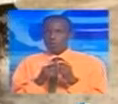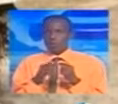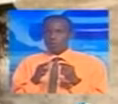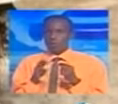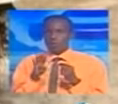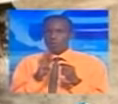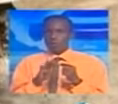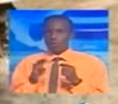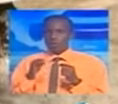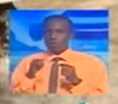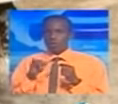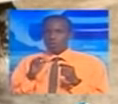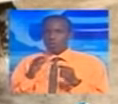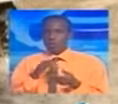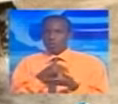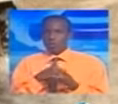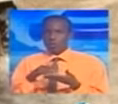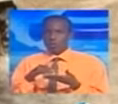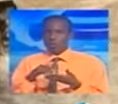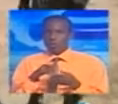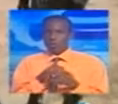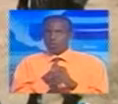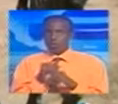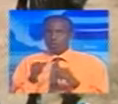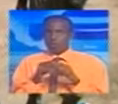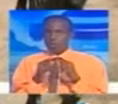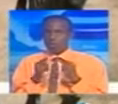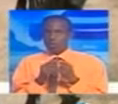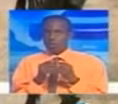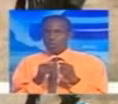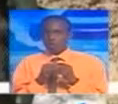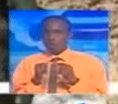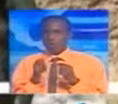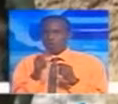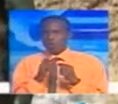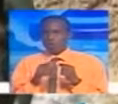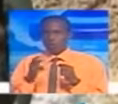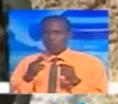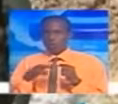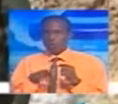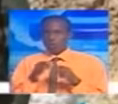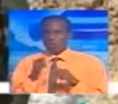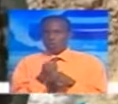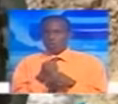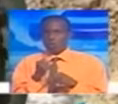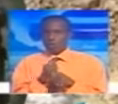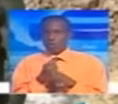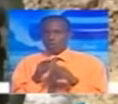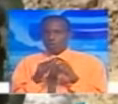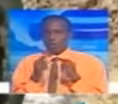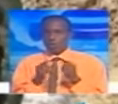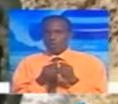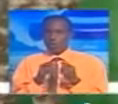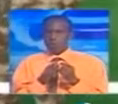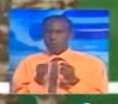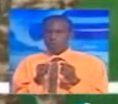rapide. Ils sont en première ligne dans la lutte contre Boko Haram dans l'extrême nord du pays, mais ils étaient en mission logistique pour transporter du